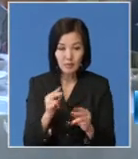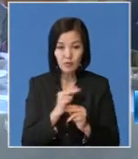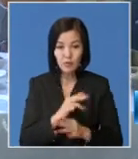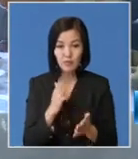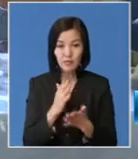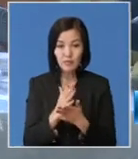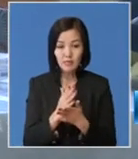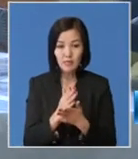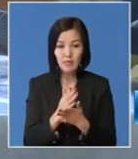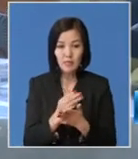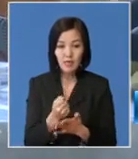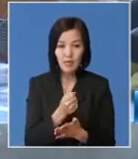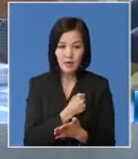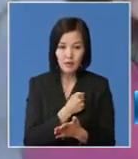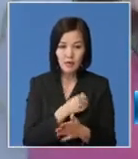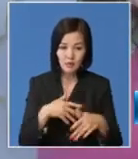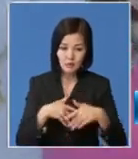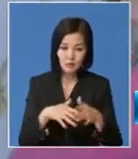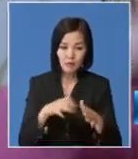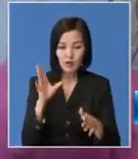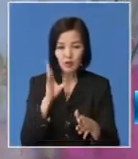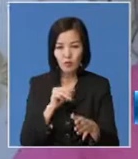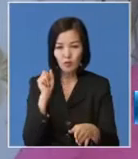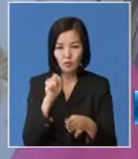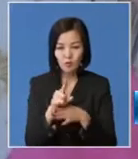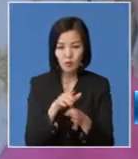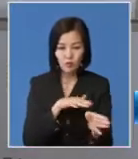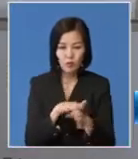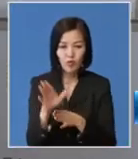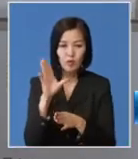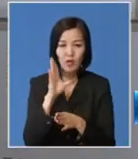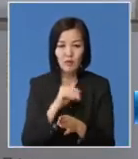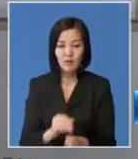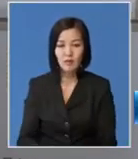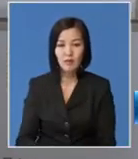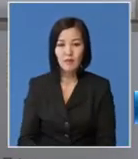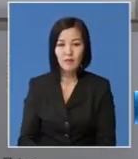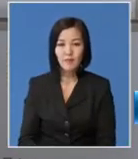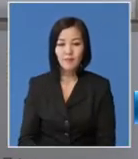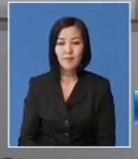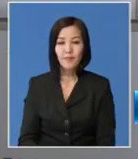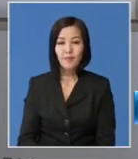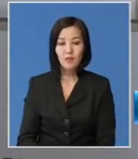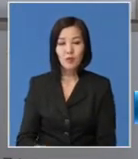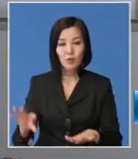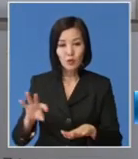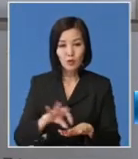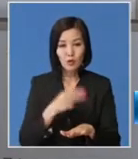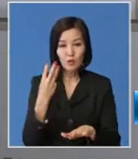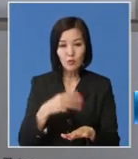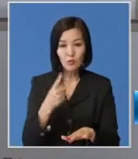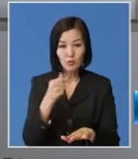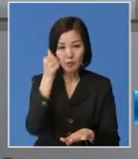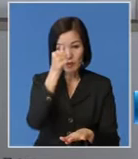азаматтармен ұйық тіресіп, сапқа да тұрады. Әскери бұйрықты бұлжытпай орындайды. Күйеуіміз отасқанымызға 31 жыл болды.